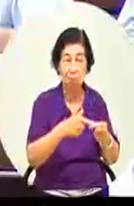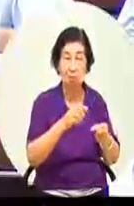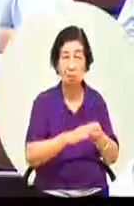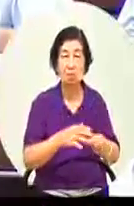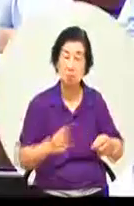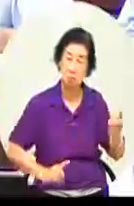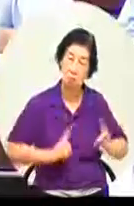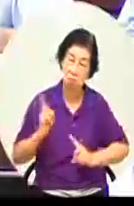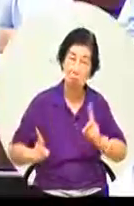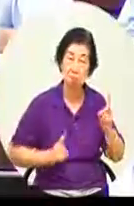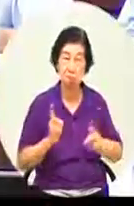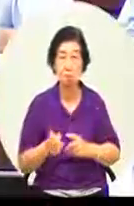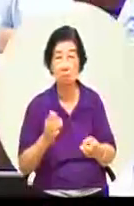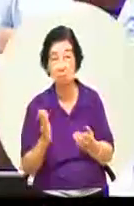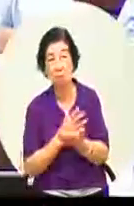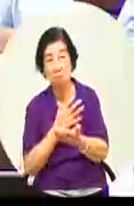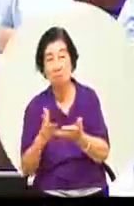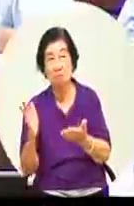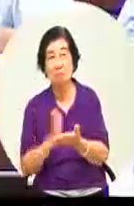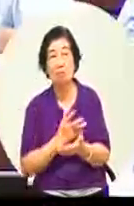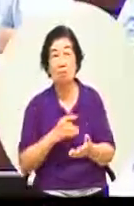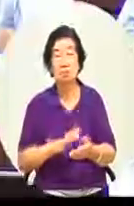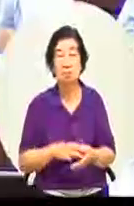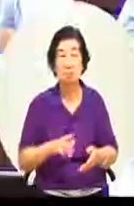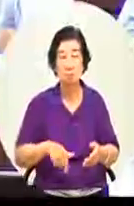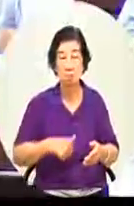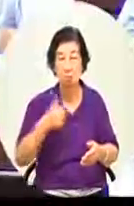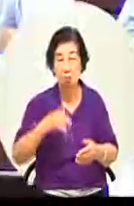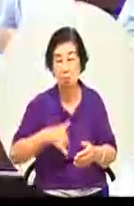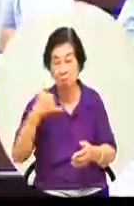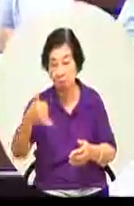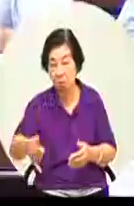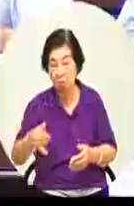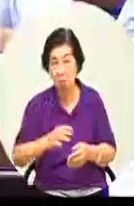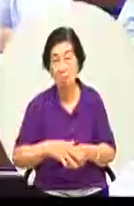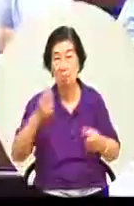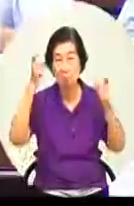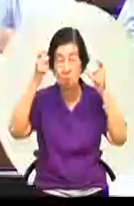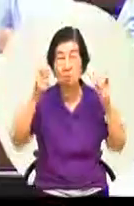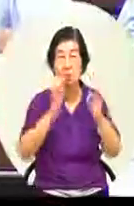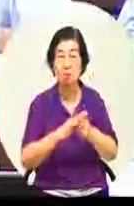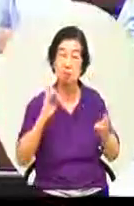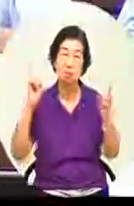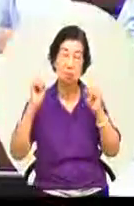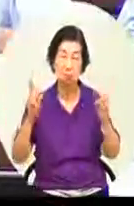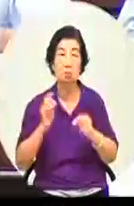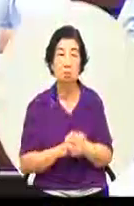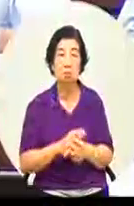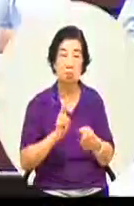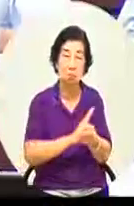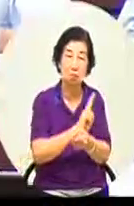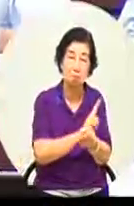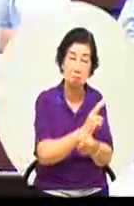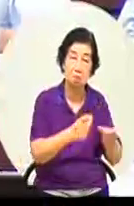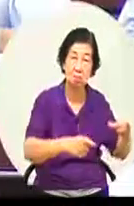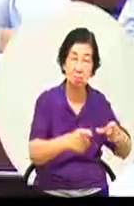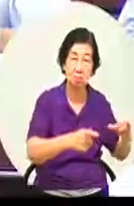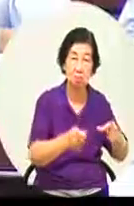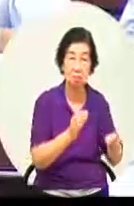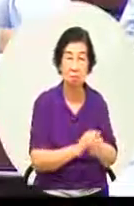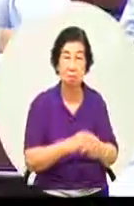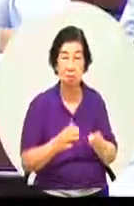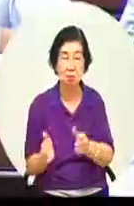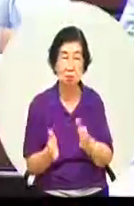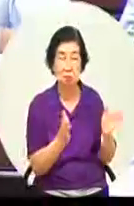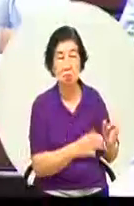有我们接下来要进行的是来观光吧魅力高雄，这都跟我们林鹏的游程有关。其实林鹏除了中魂渔港以外有